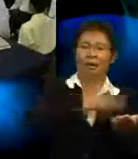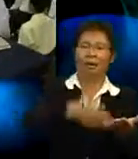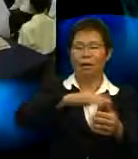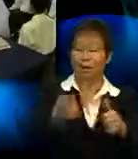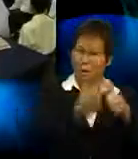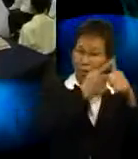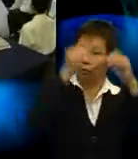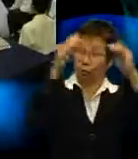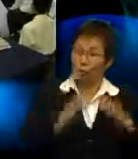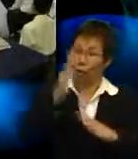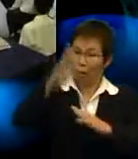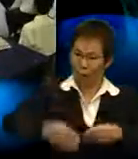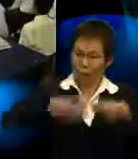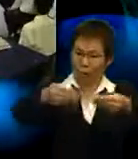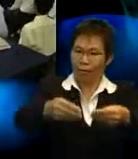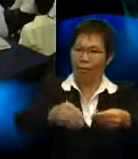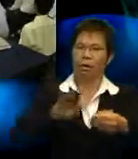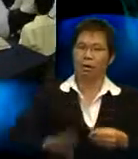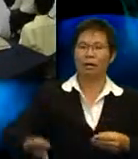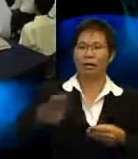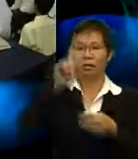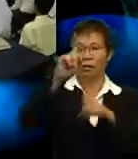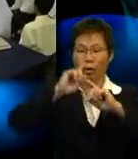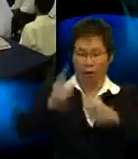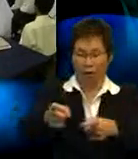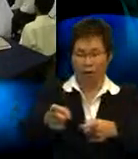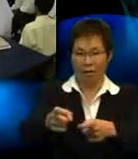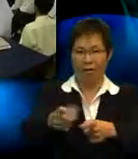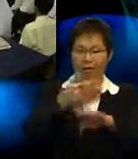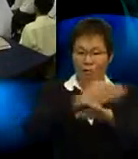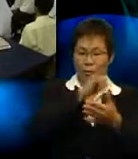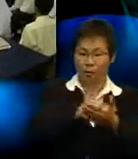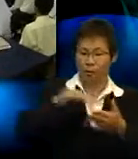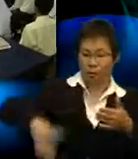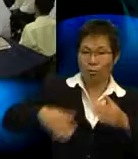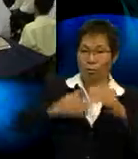cikgu akan memberikan kamu satu hadiah. Okey, sebelum itu, mari ikut cikgu